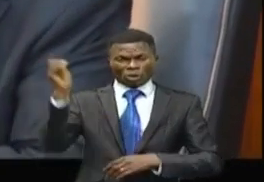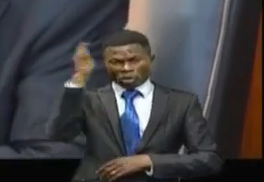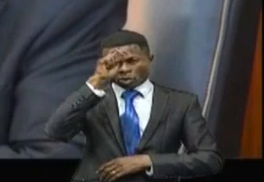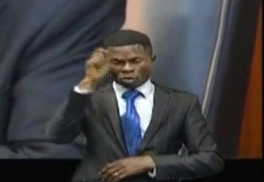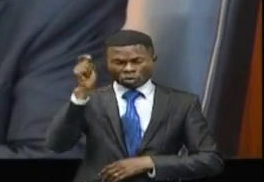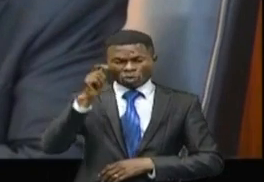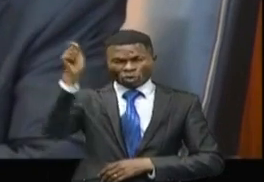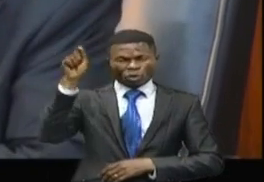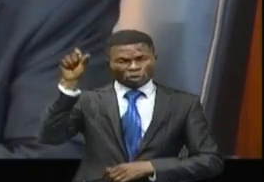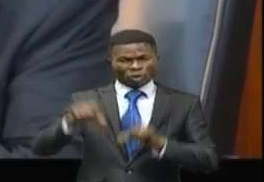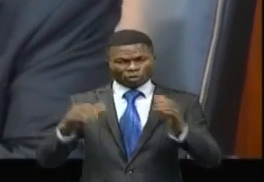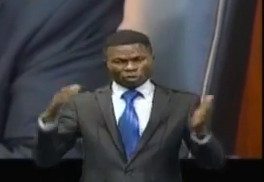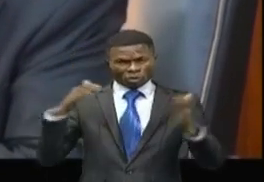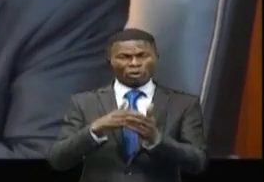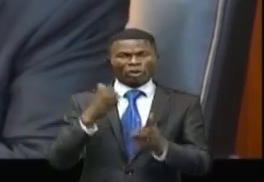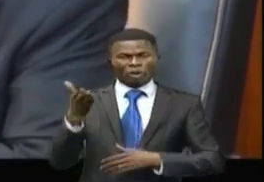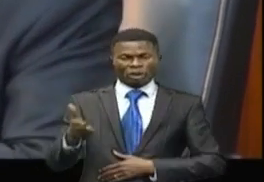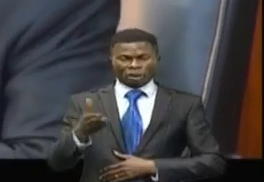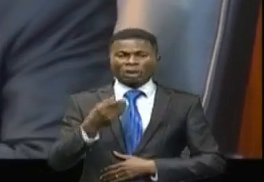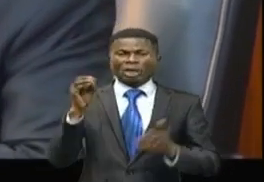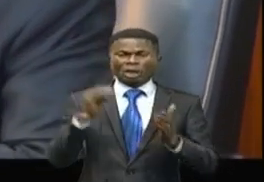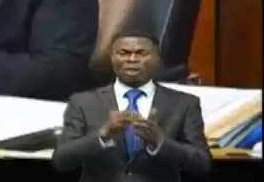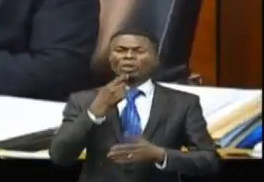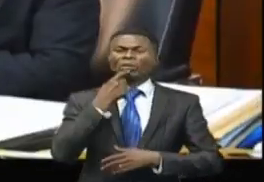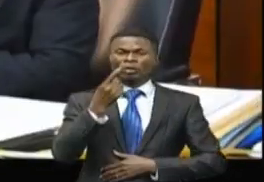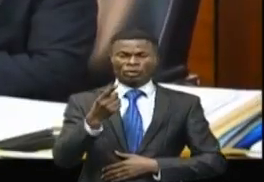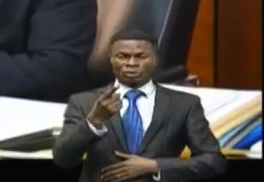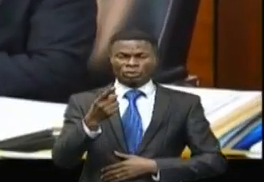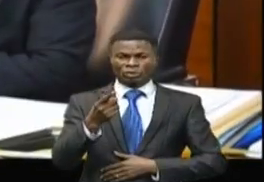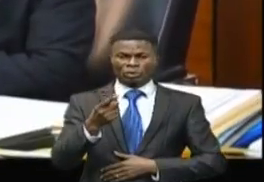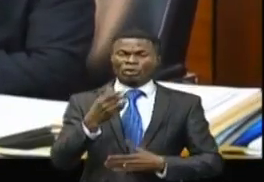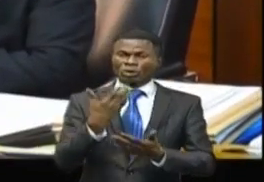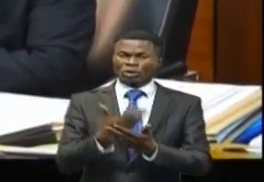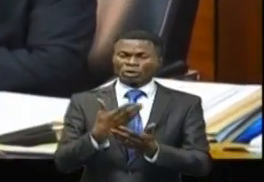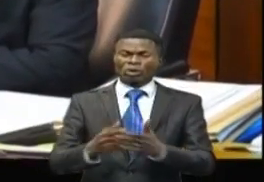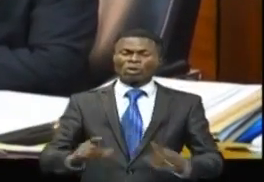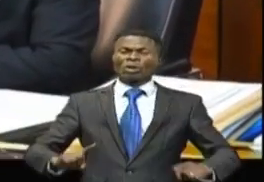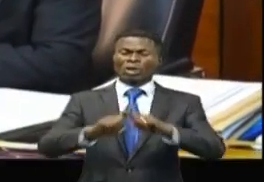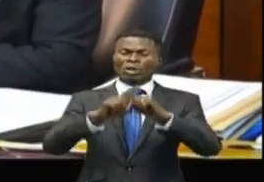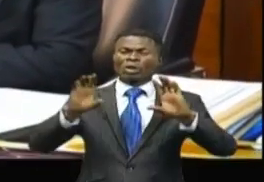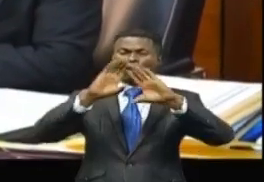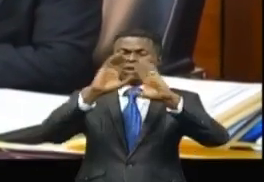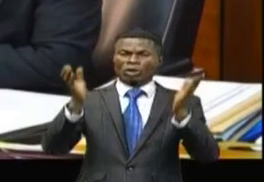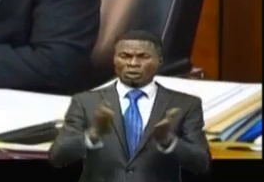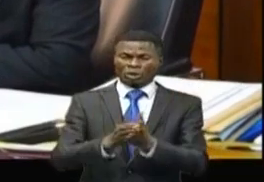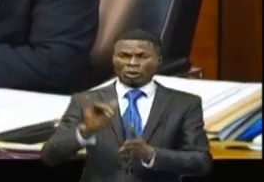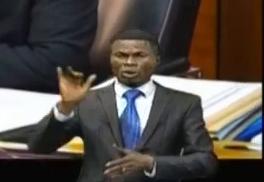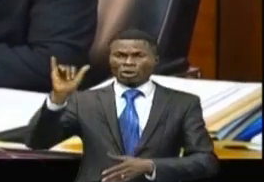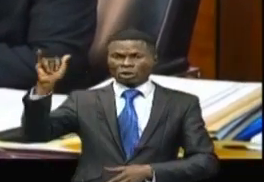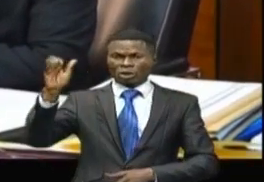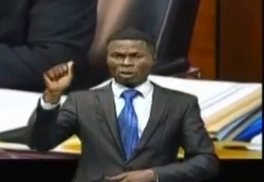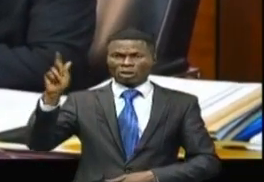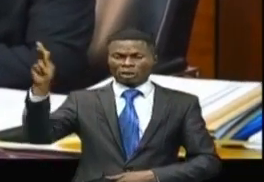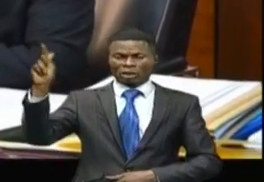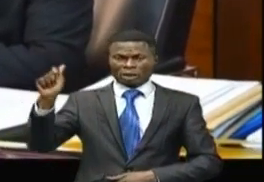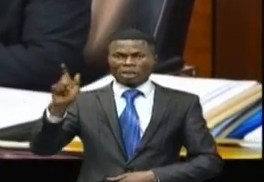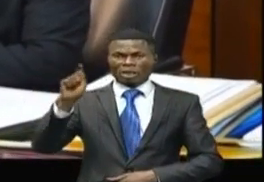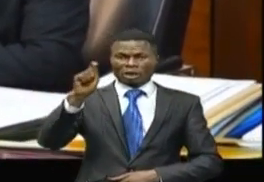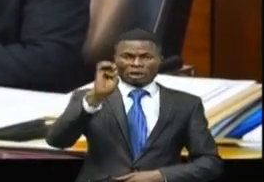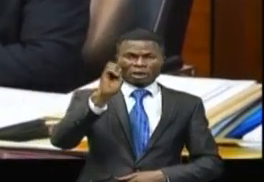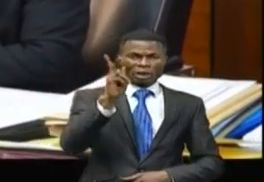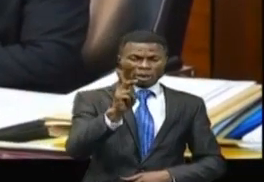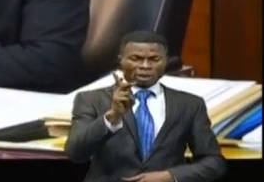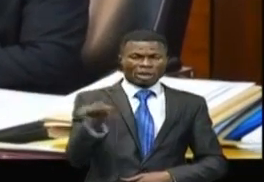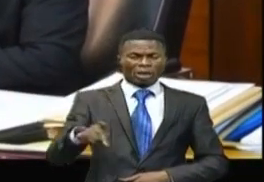armés il a aussi mentionné la résurgence du conflit communautaire entre eiaca était que dans la province de maille